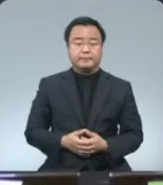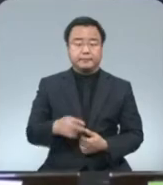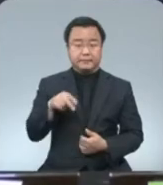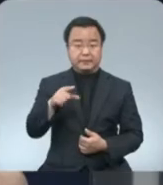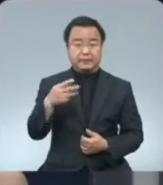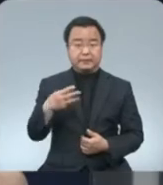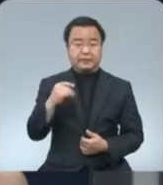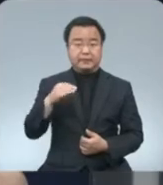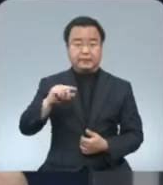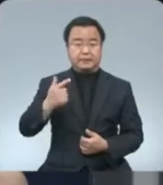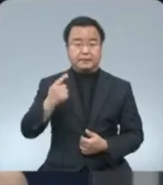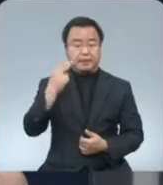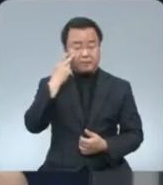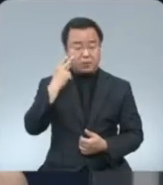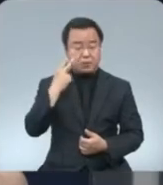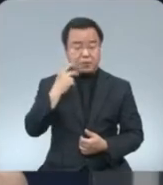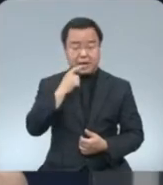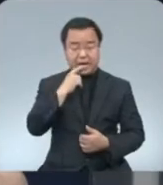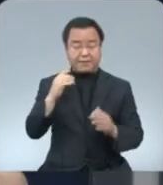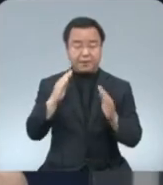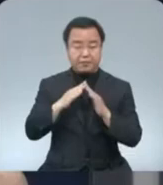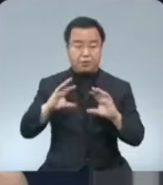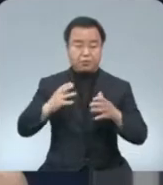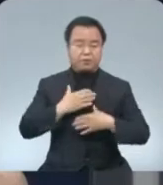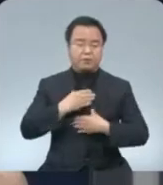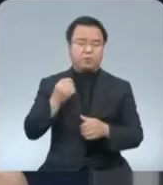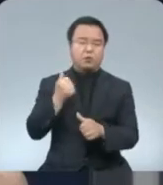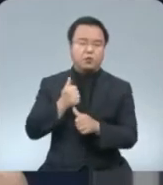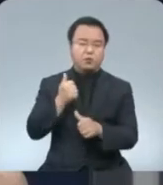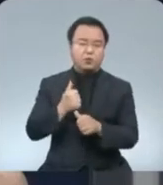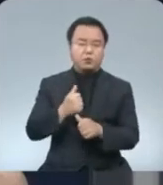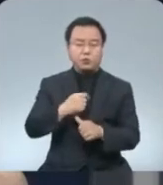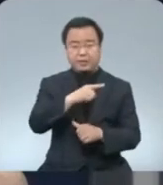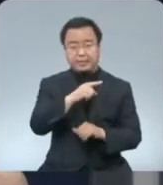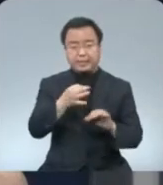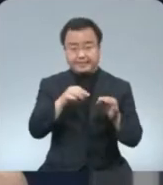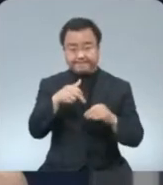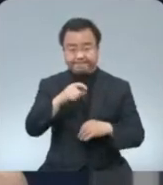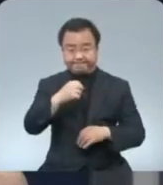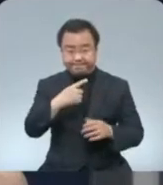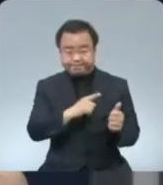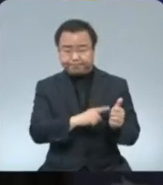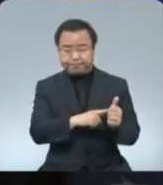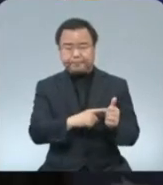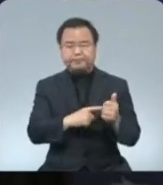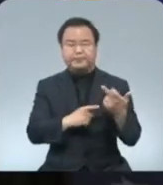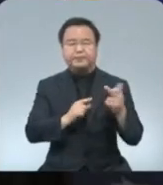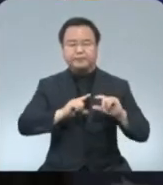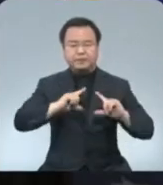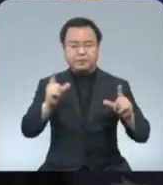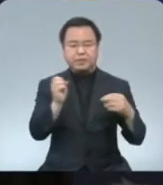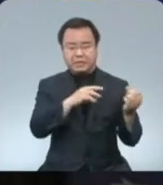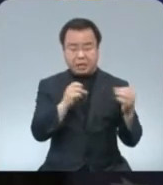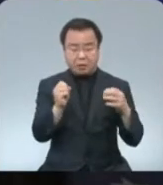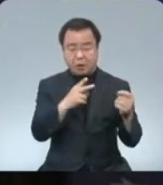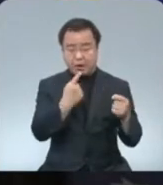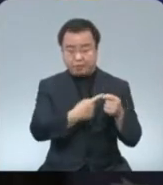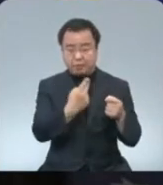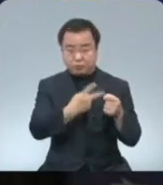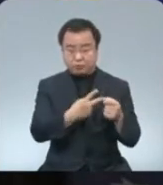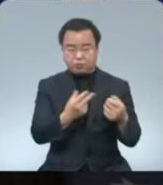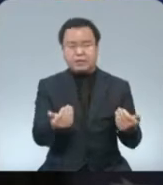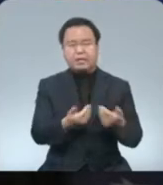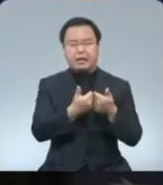вашингтон надеяться на то что пхеньян скоро положительный ответит на предложение вашингтона диалоги об этом